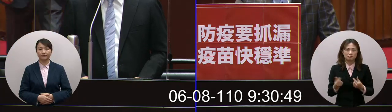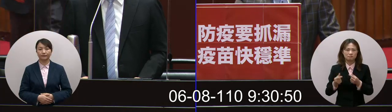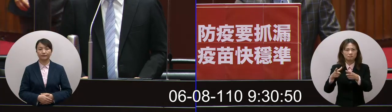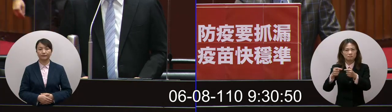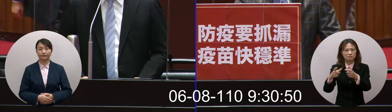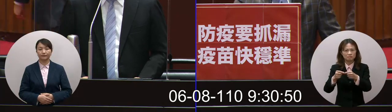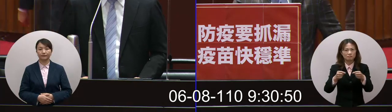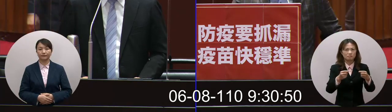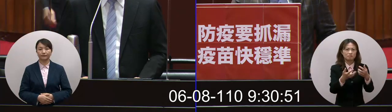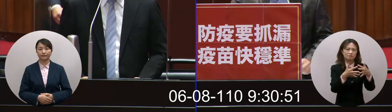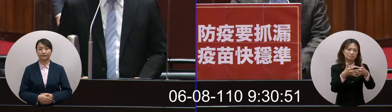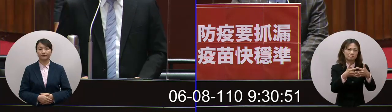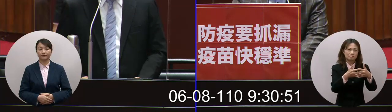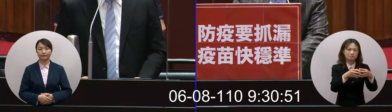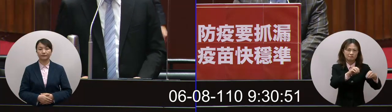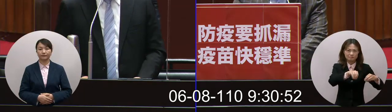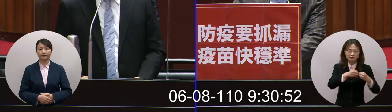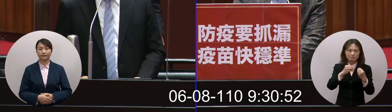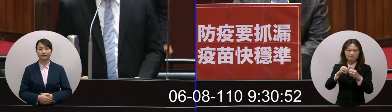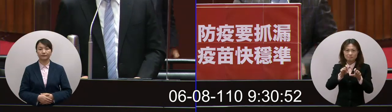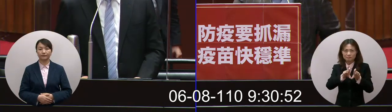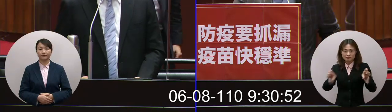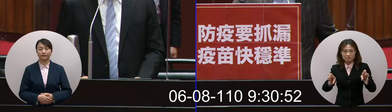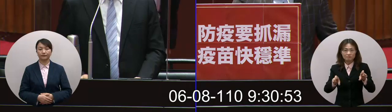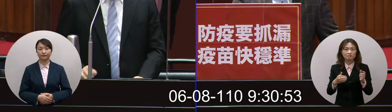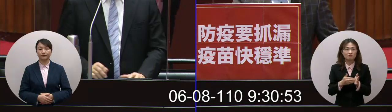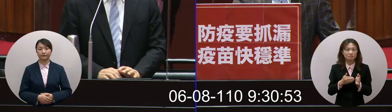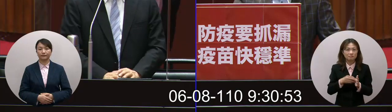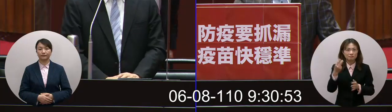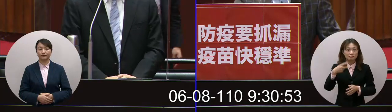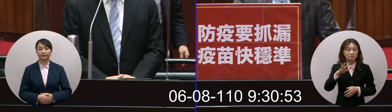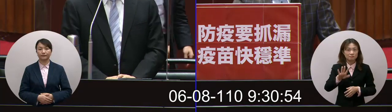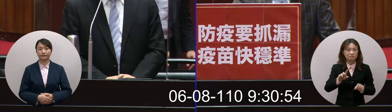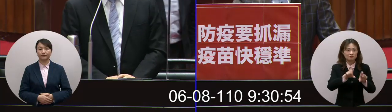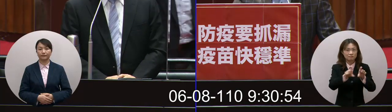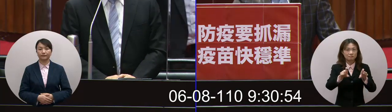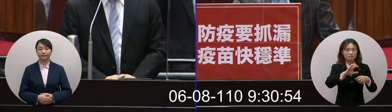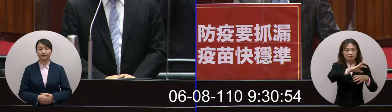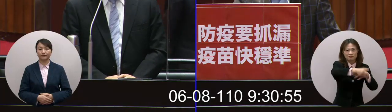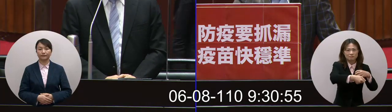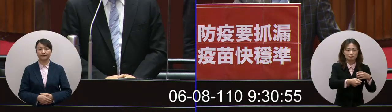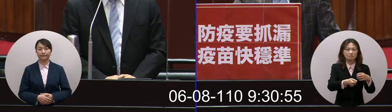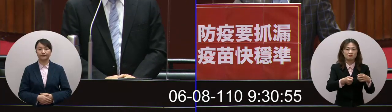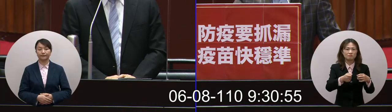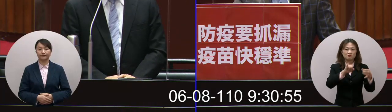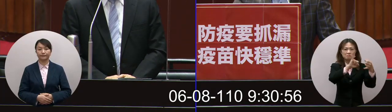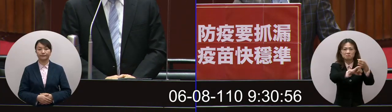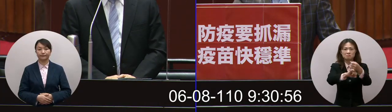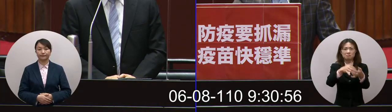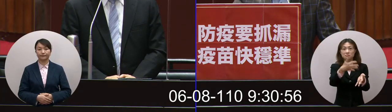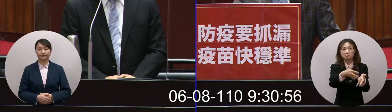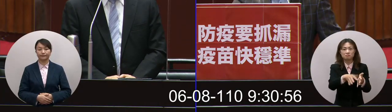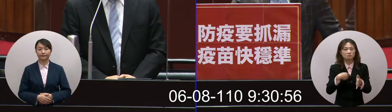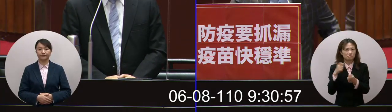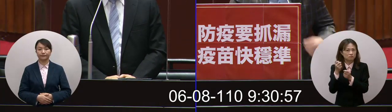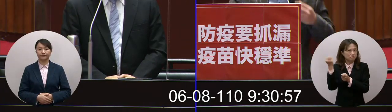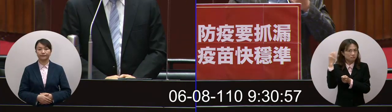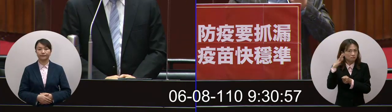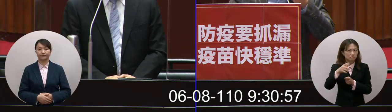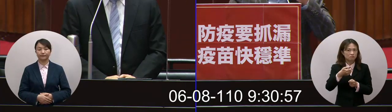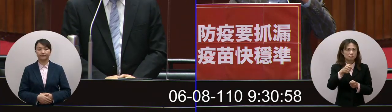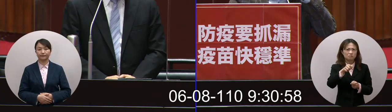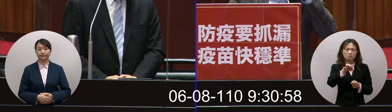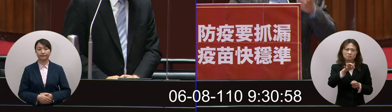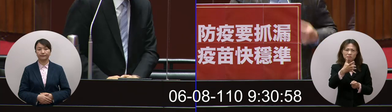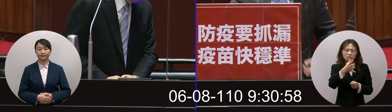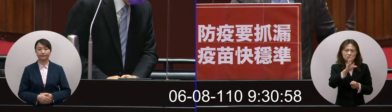来，用送的也好，用买也好，甚至是即马疫苗伫全世界，不管你有偌济订单吼，我最近听到也有500万，也有50万，